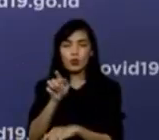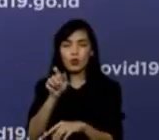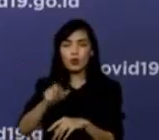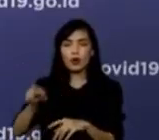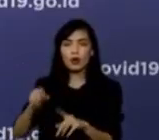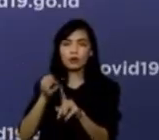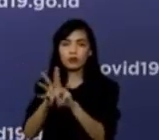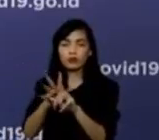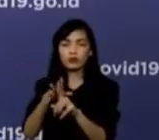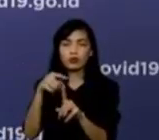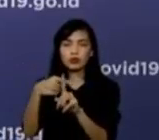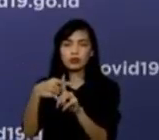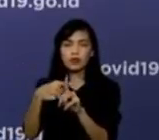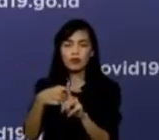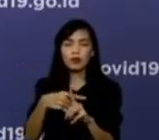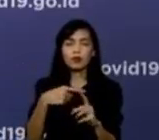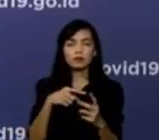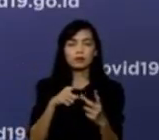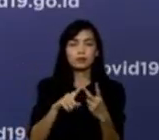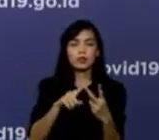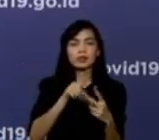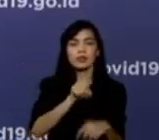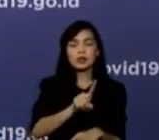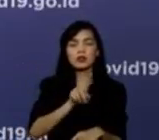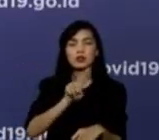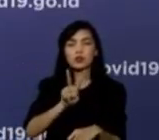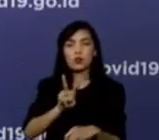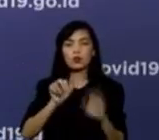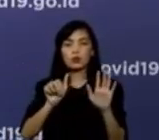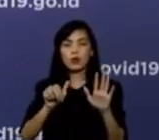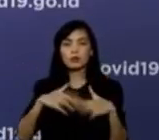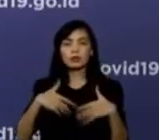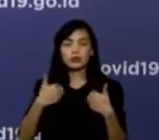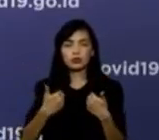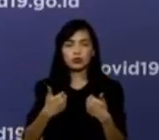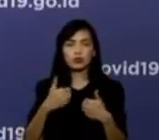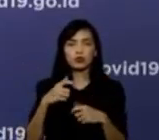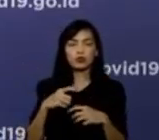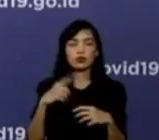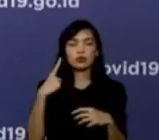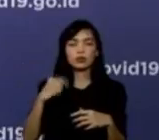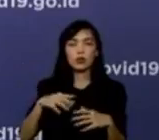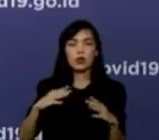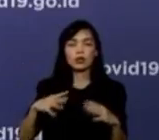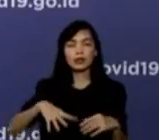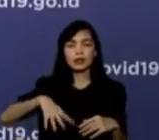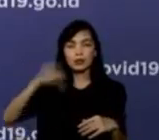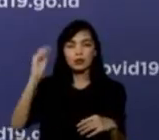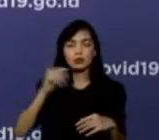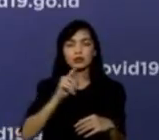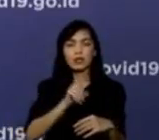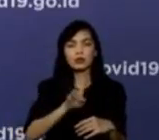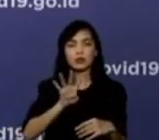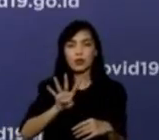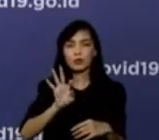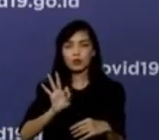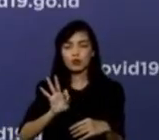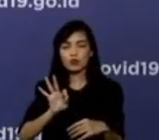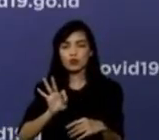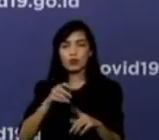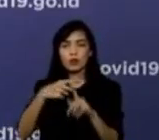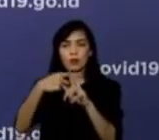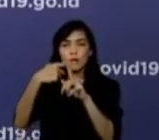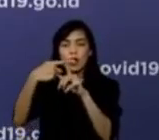baru dan 126 sembuh. Jawa Timur 140 kasus baru dan